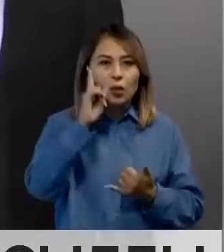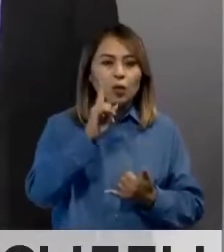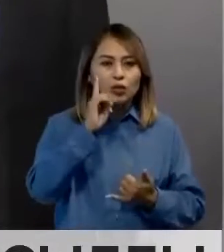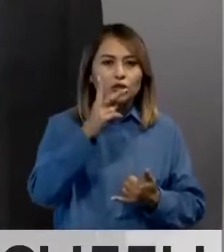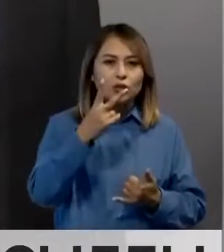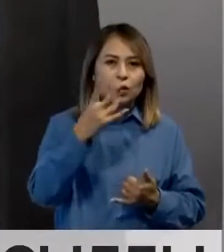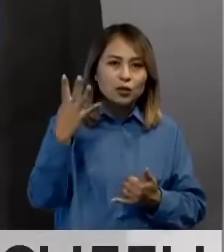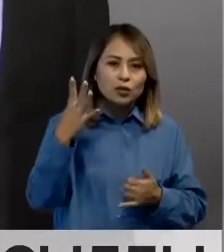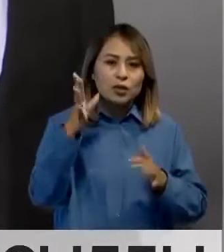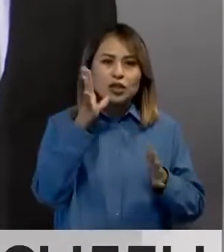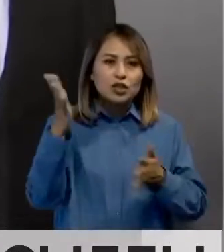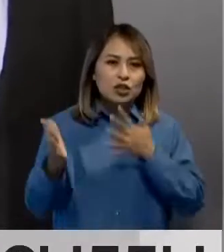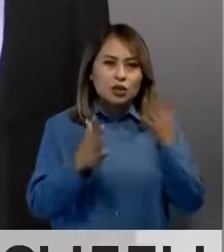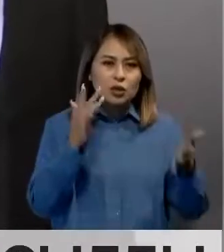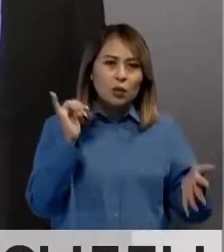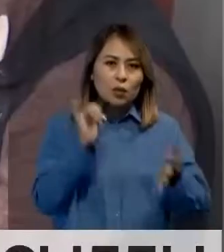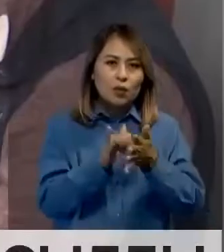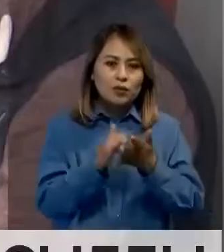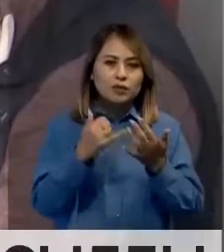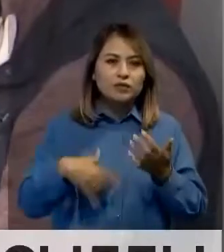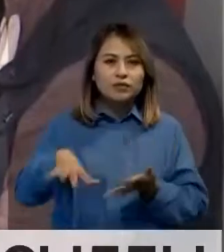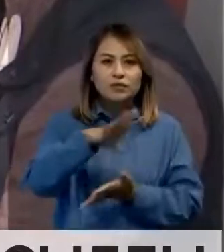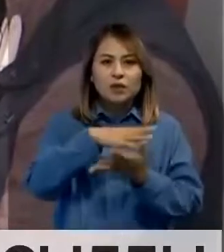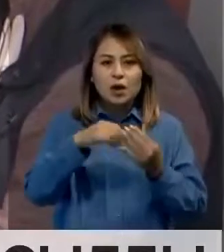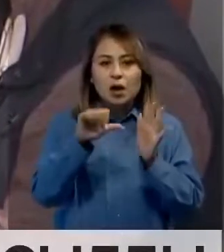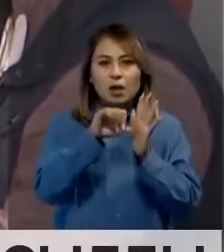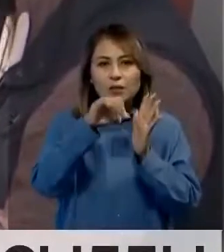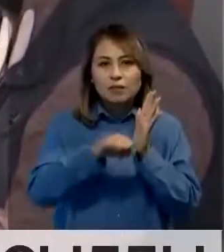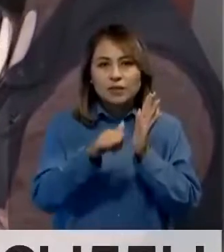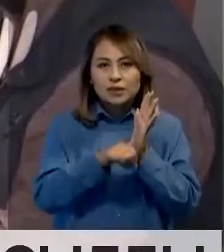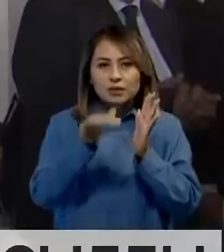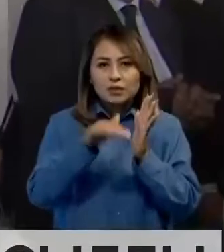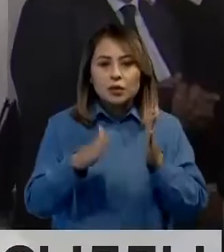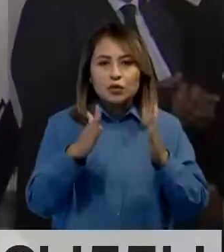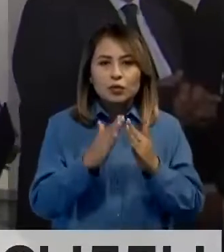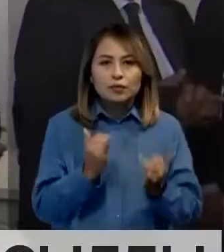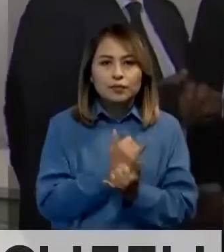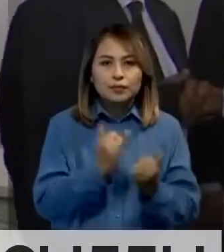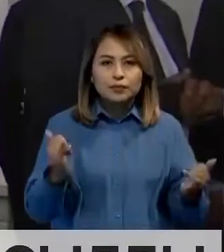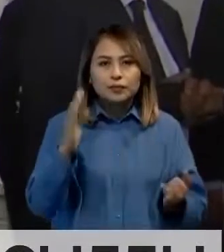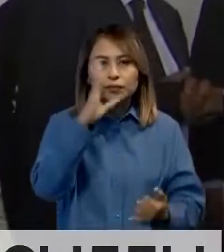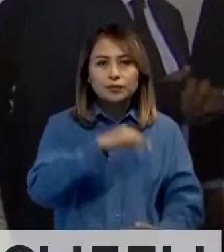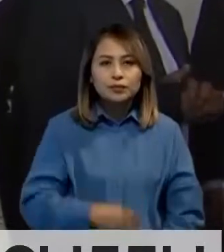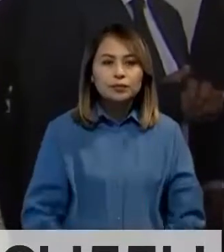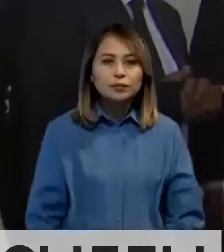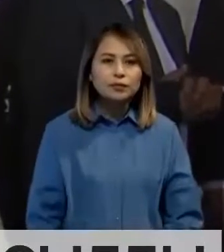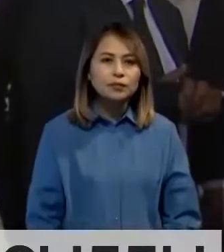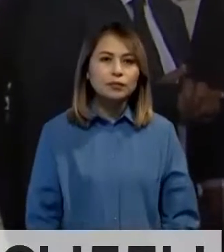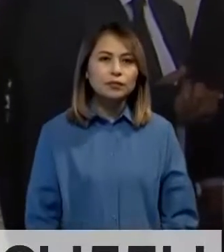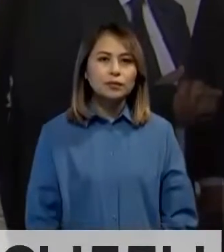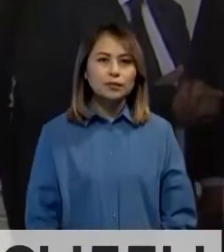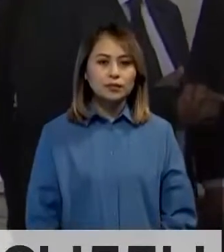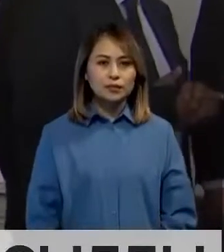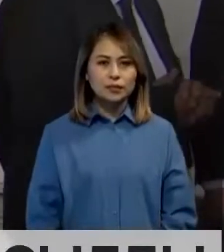24 жел қондырғысы орнатылған. Осының барлығы 60 мың үйге энергия көзіне жеткізеді. Бізде 19 сондай альтернативті